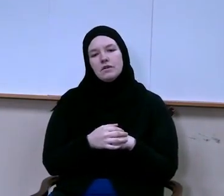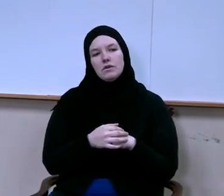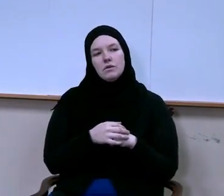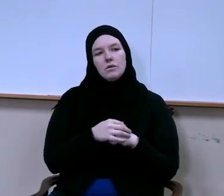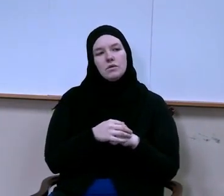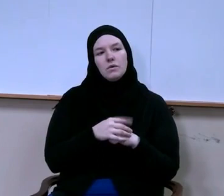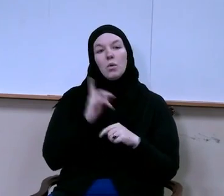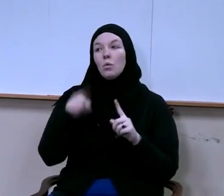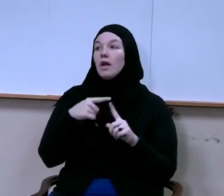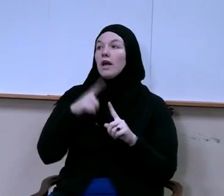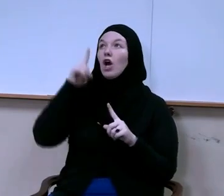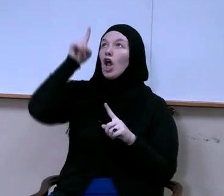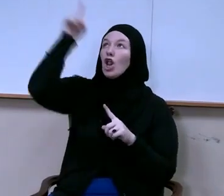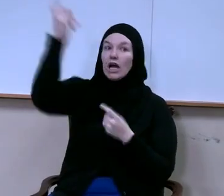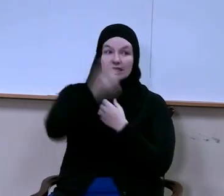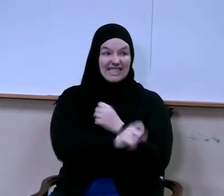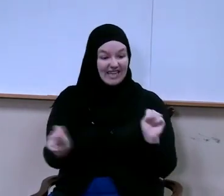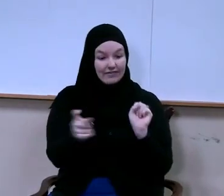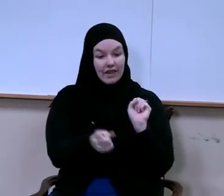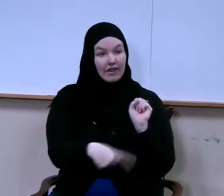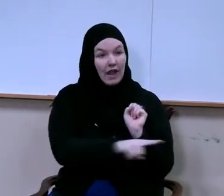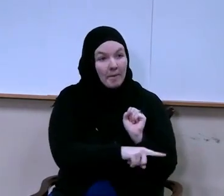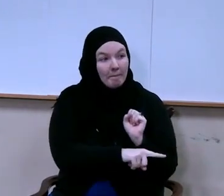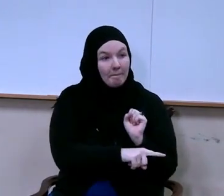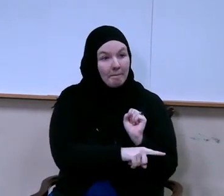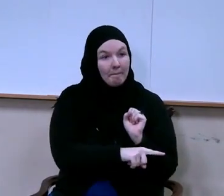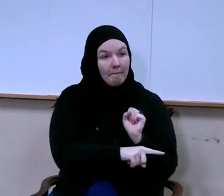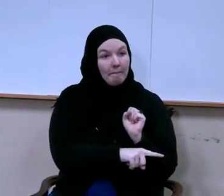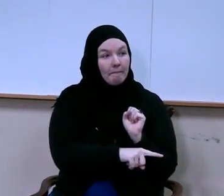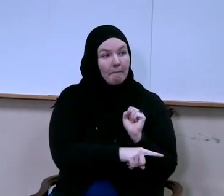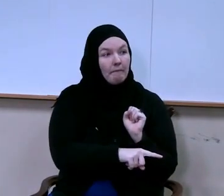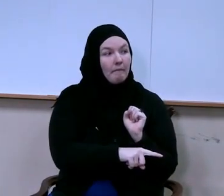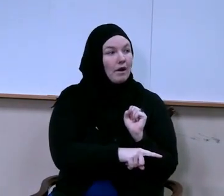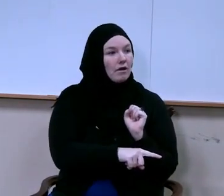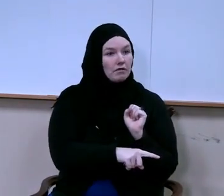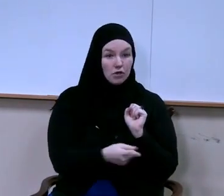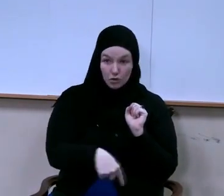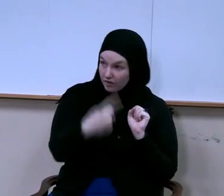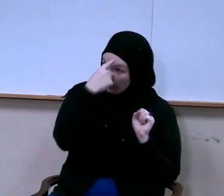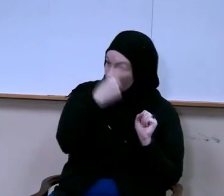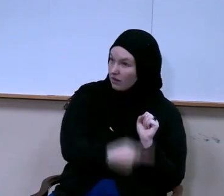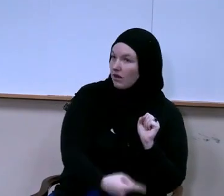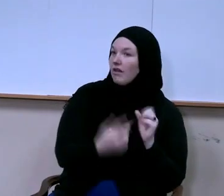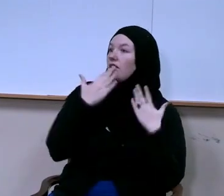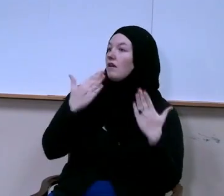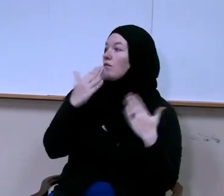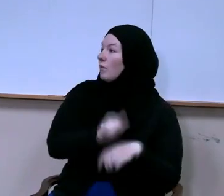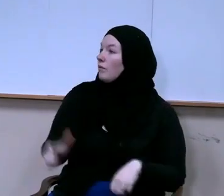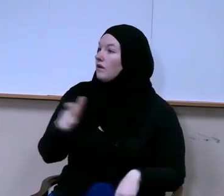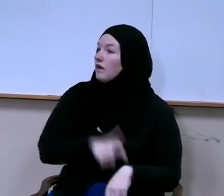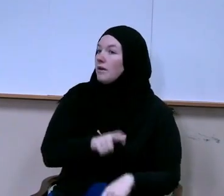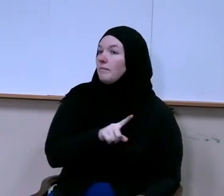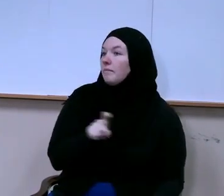الْحَقِّ. When he saves them, they turn tyrants and rebellion and